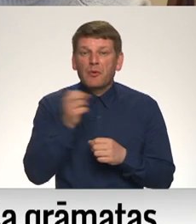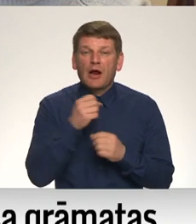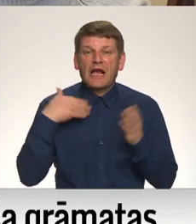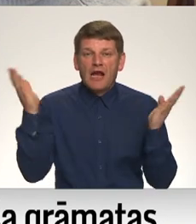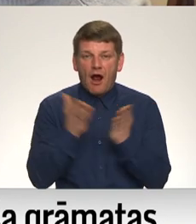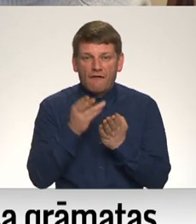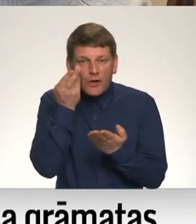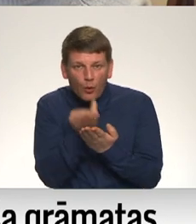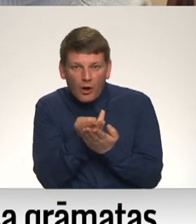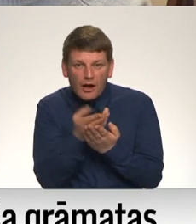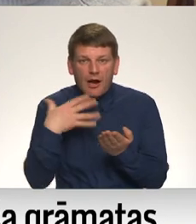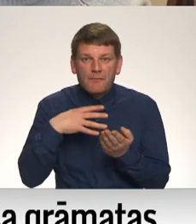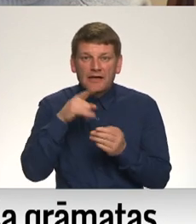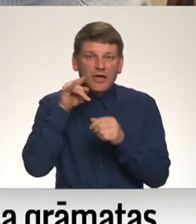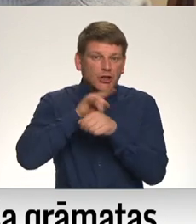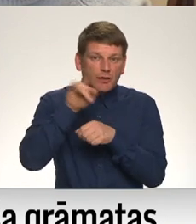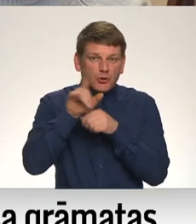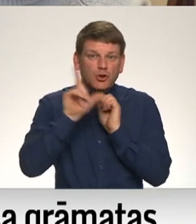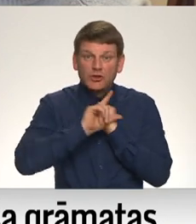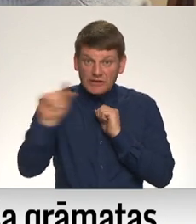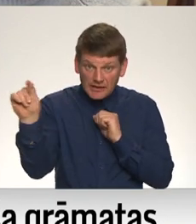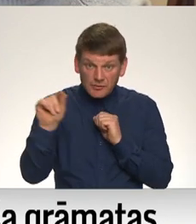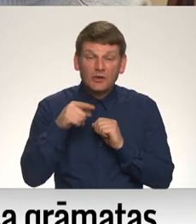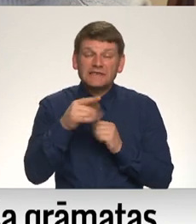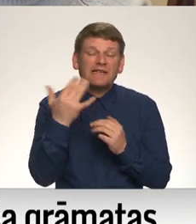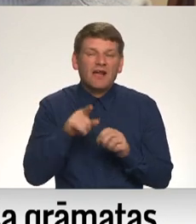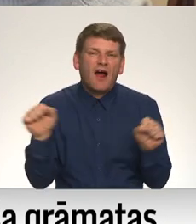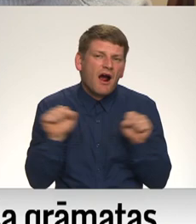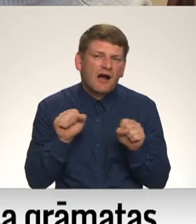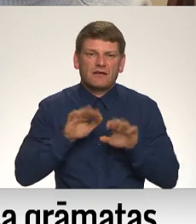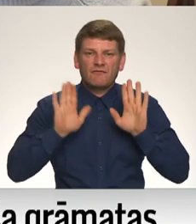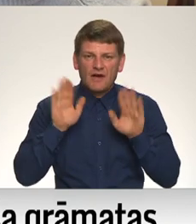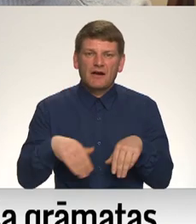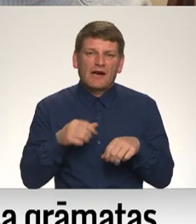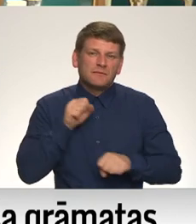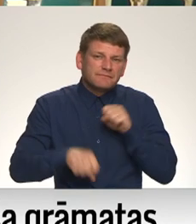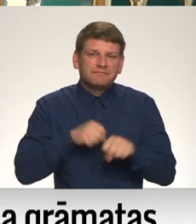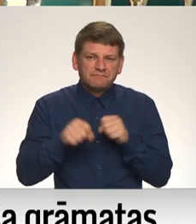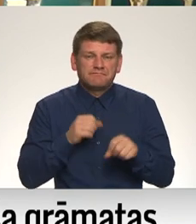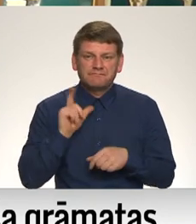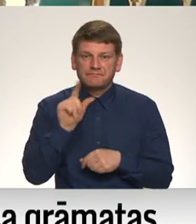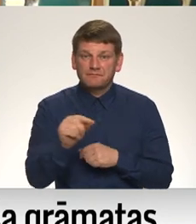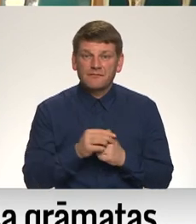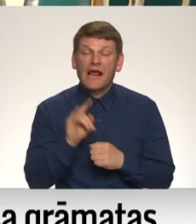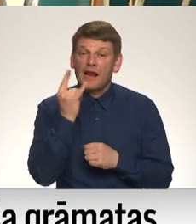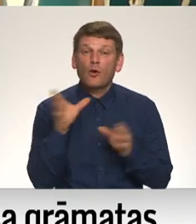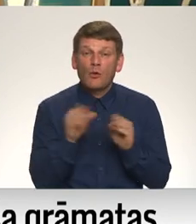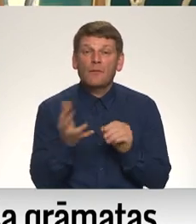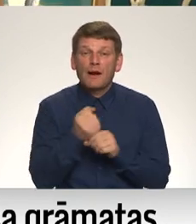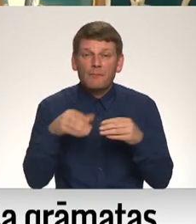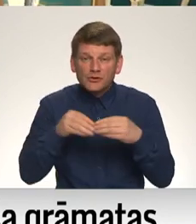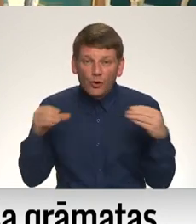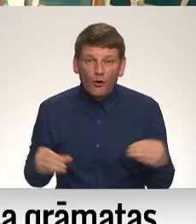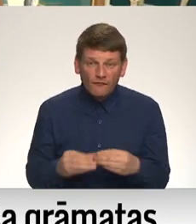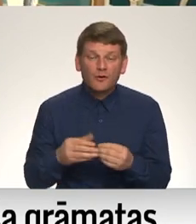grāvī, kamēr tās lidmašīnas aizlaidās, un tad cik vien ātri varējām, mināmies tālāk. Lele kopā ar mazo koferīti,